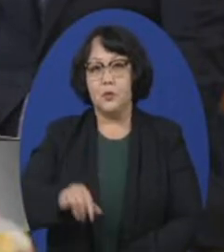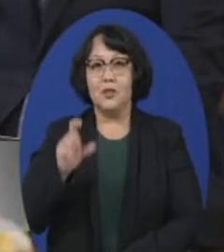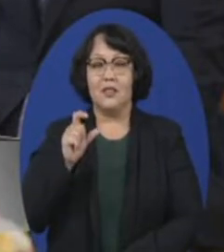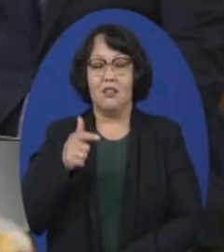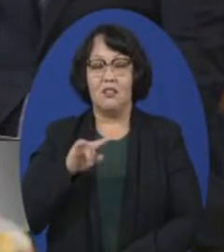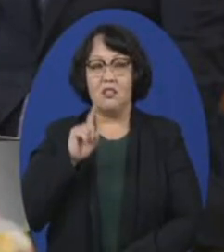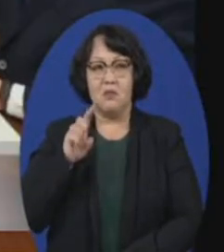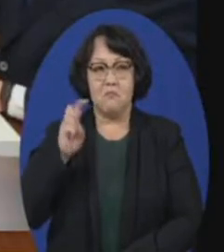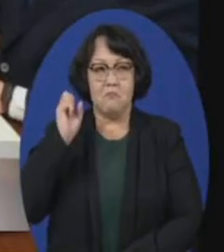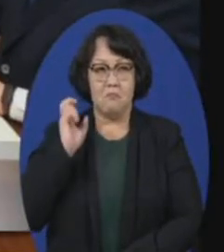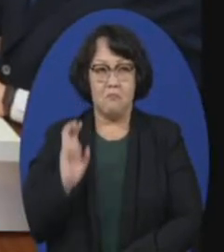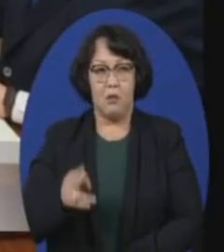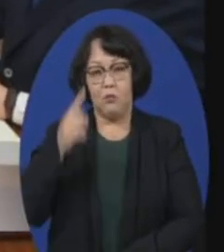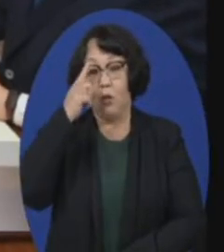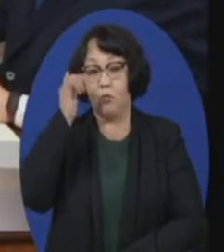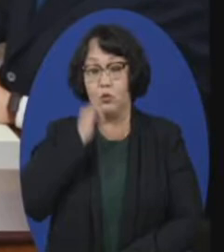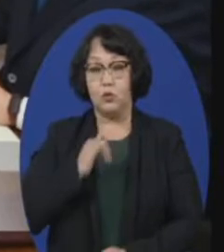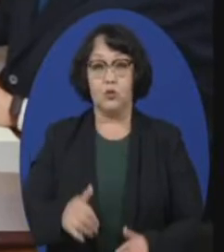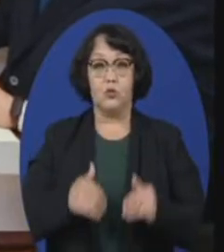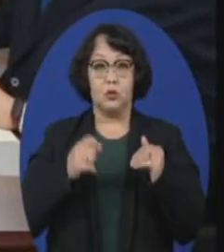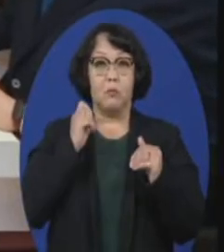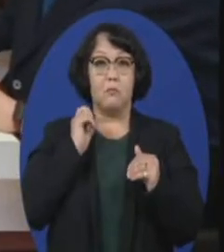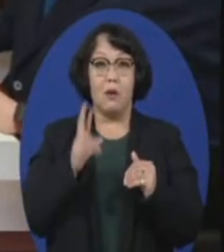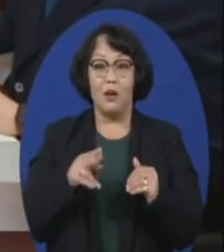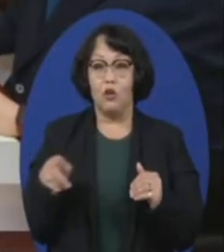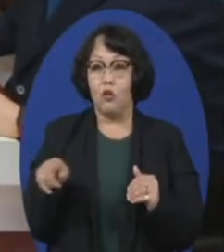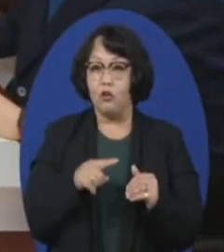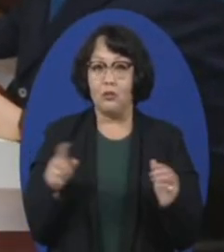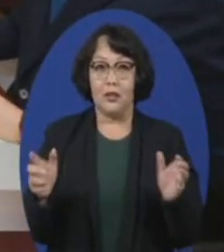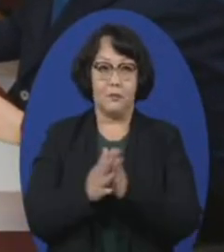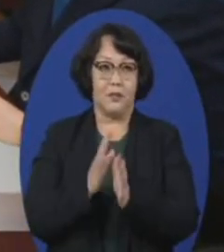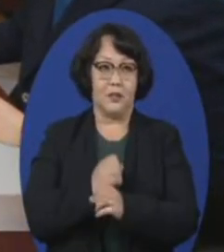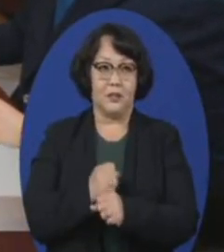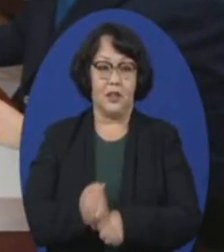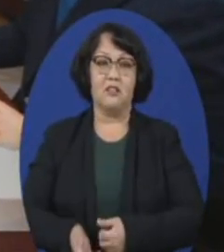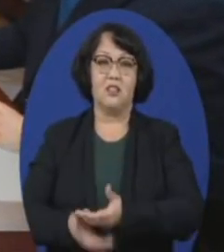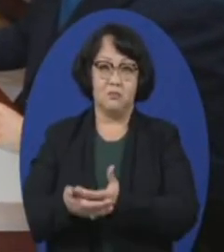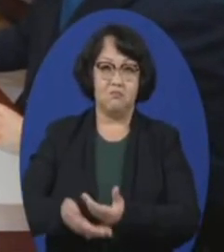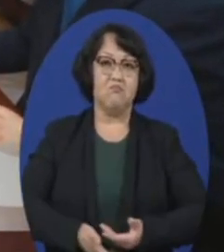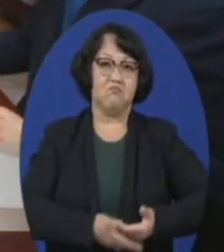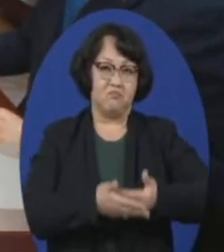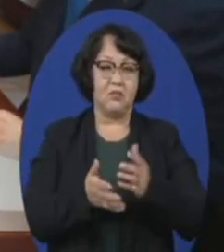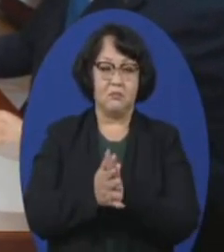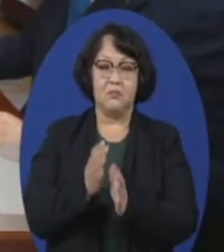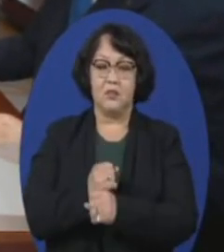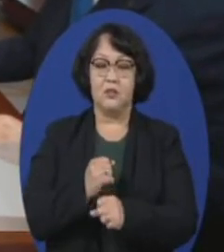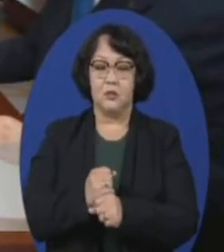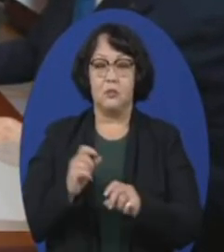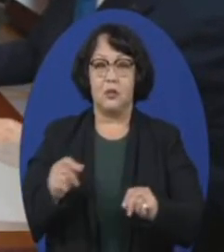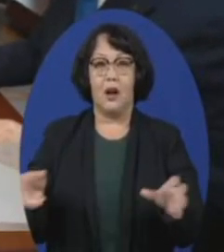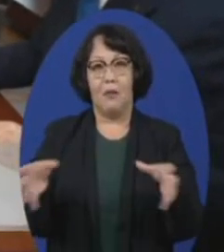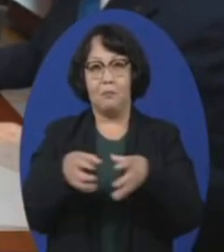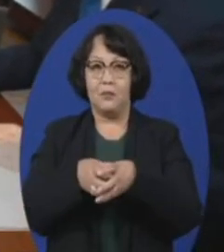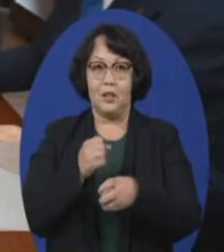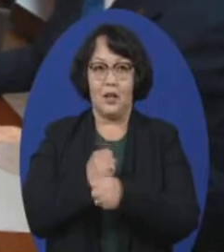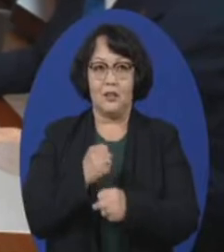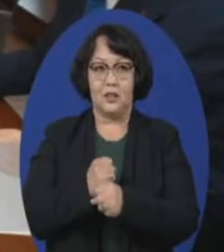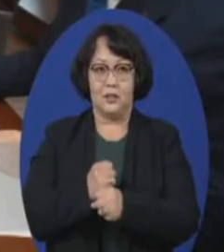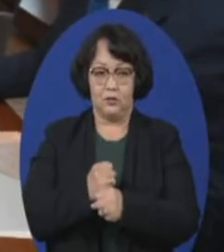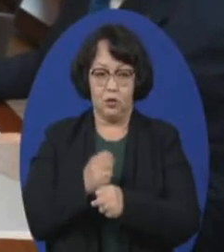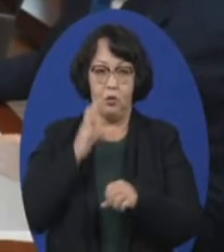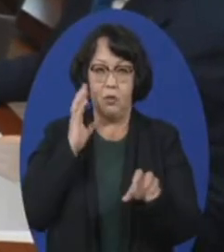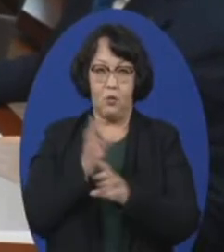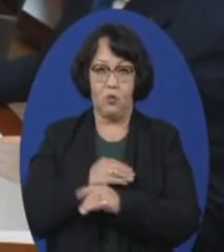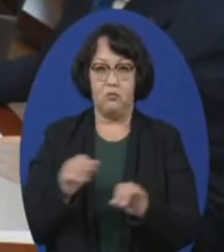солонгос улсын Эксим банк, Монгол Улсын хөгжлийн банк хоорондын хамтын ажиллагааг дэмжиж хамтран ажиллахаа мэдэрхийлж, хамтарсан ажлын хэсгийг байгуулахаар